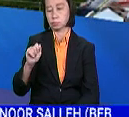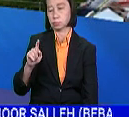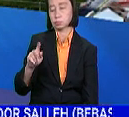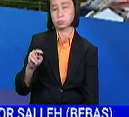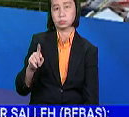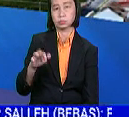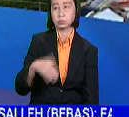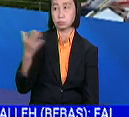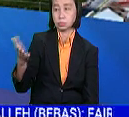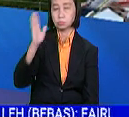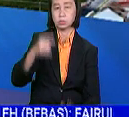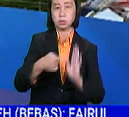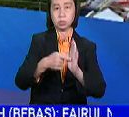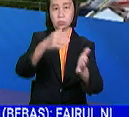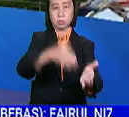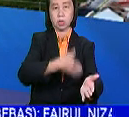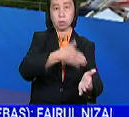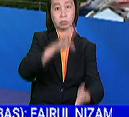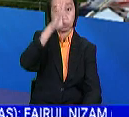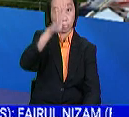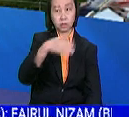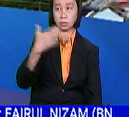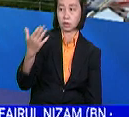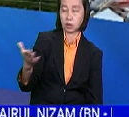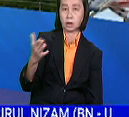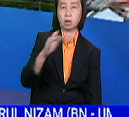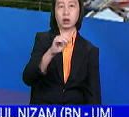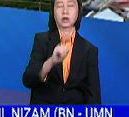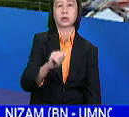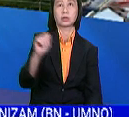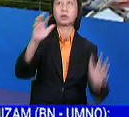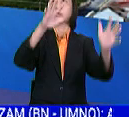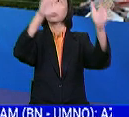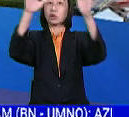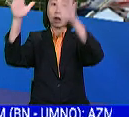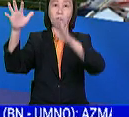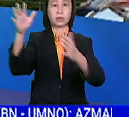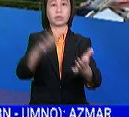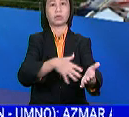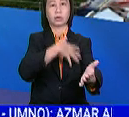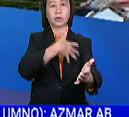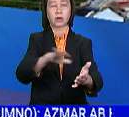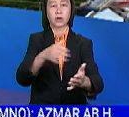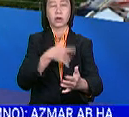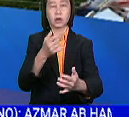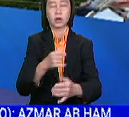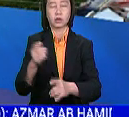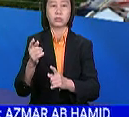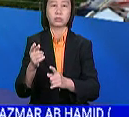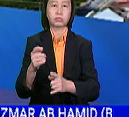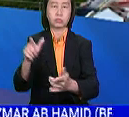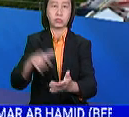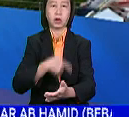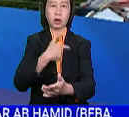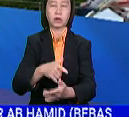Alina akan mempersembahkan lagu ciptaannya menerusi album Ski songs termasuk lagu tradisi suku kau lebih dan kenyal